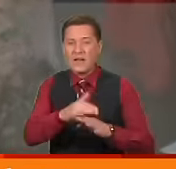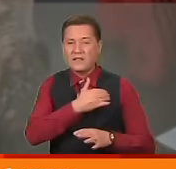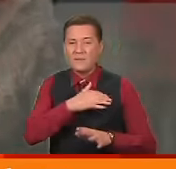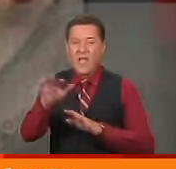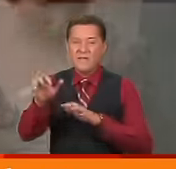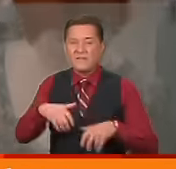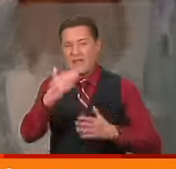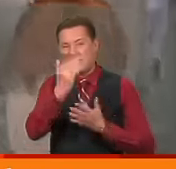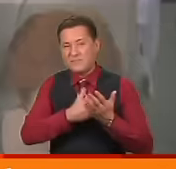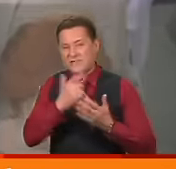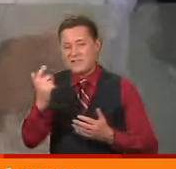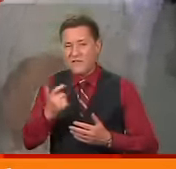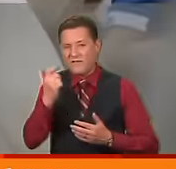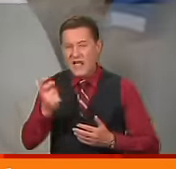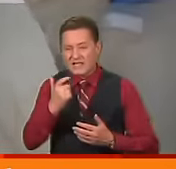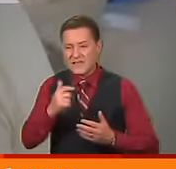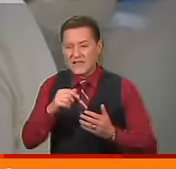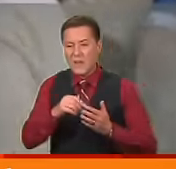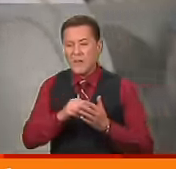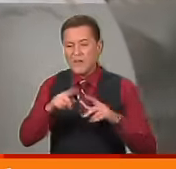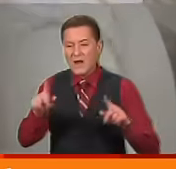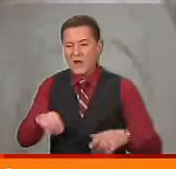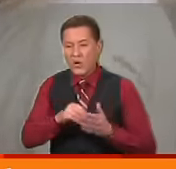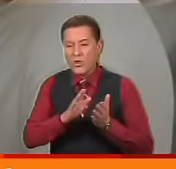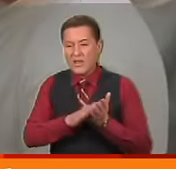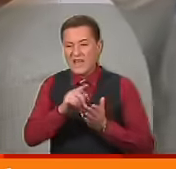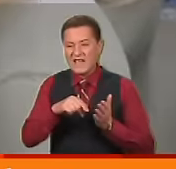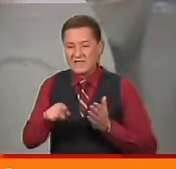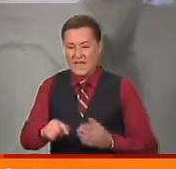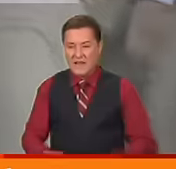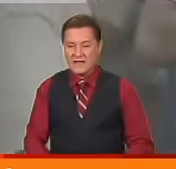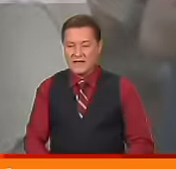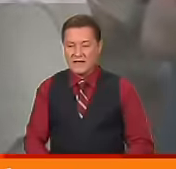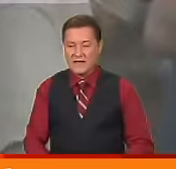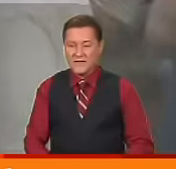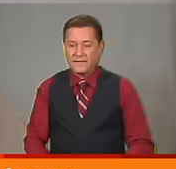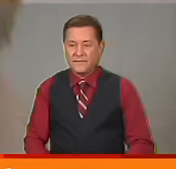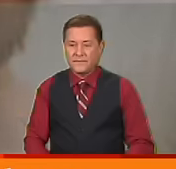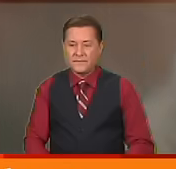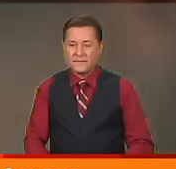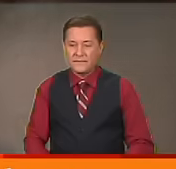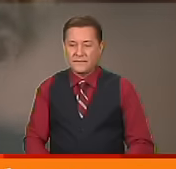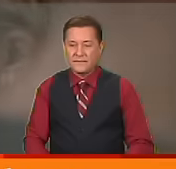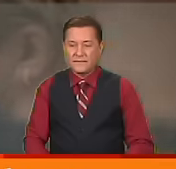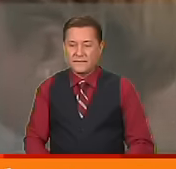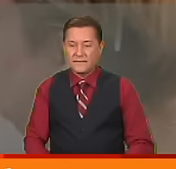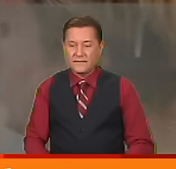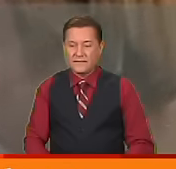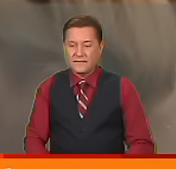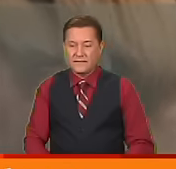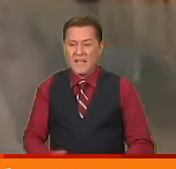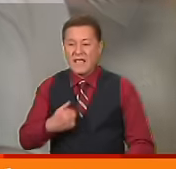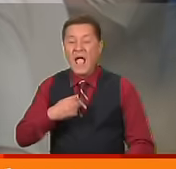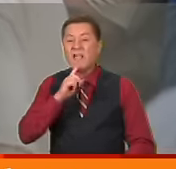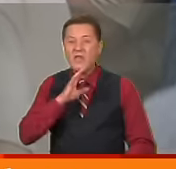списки власників, протоколи реєстрації. Отойдите від мене. Отойдите від мене на 2 шаги. Я не буду.